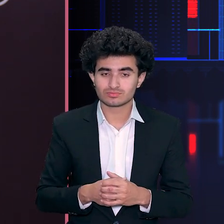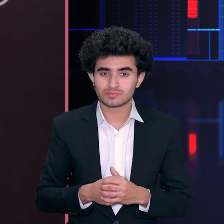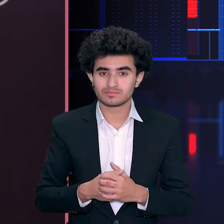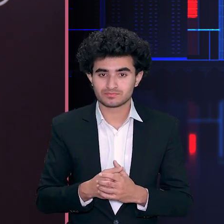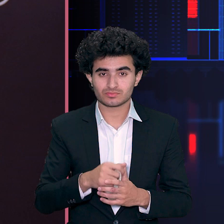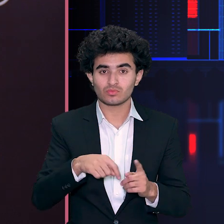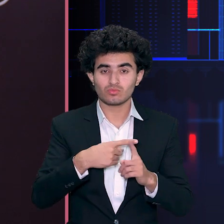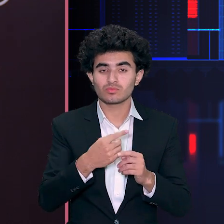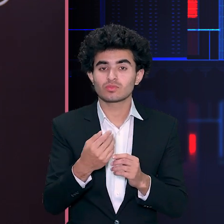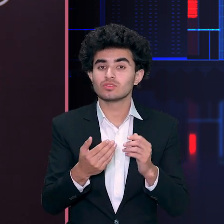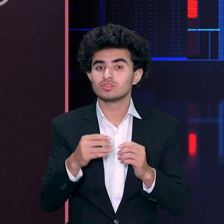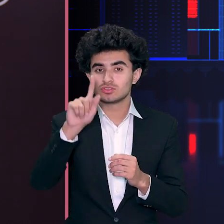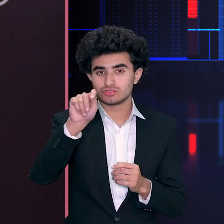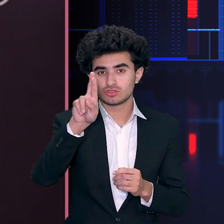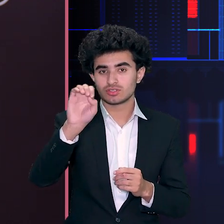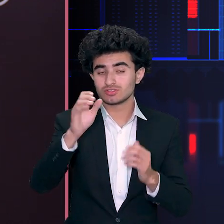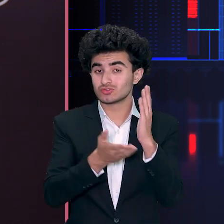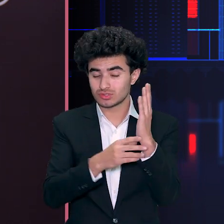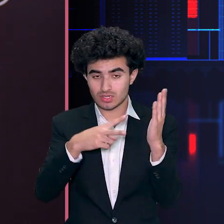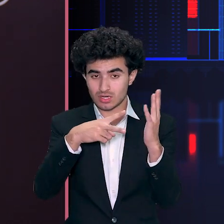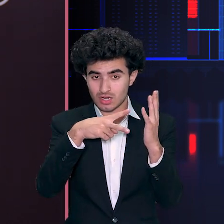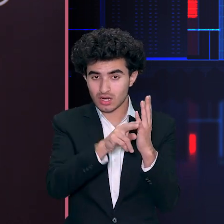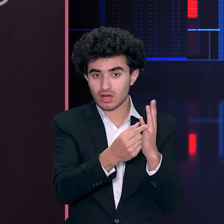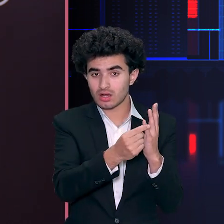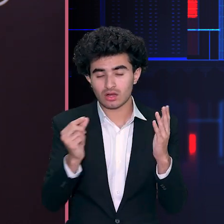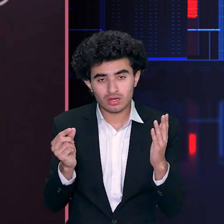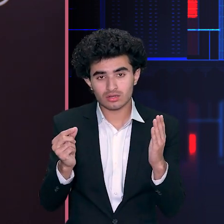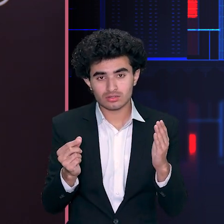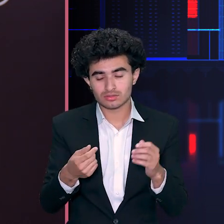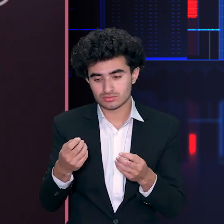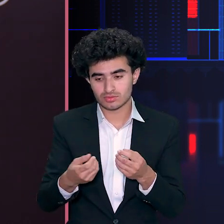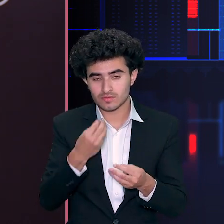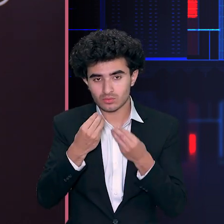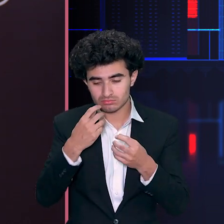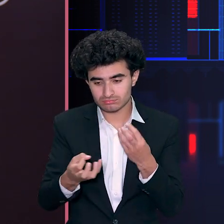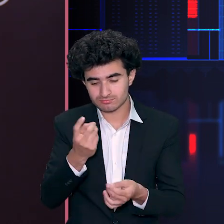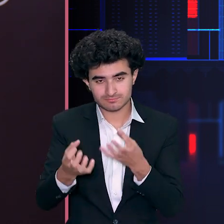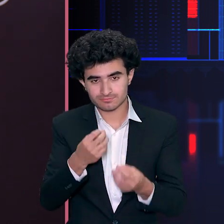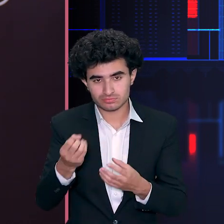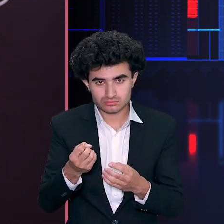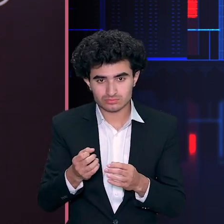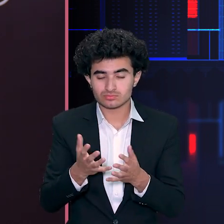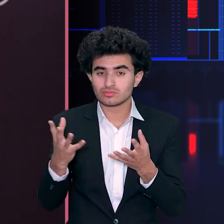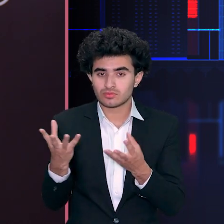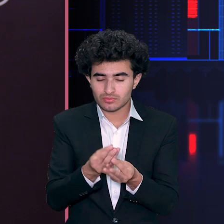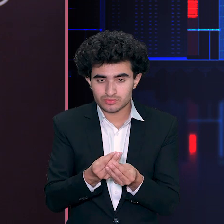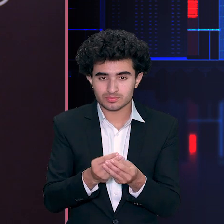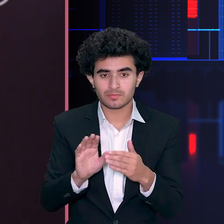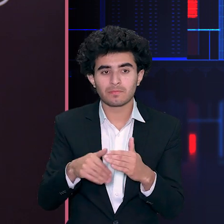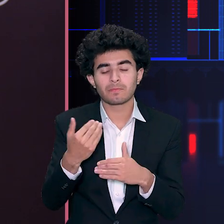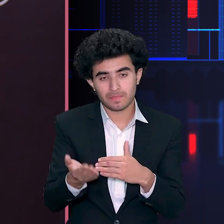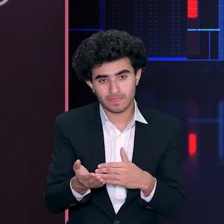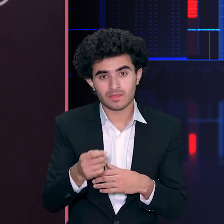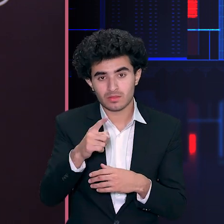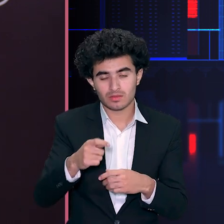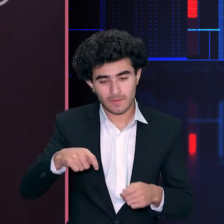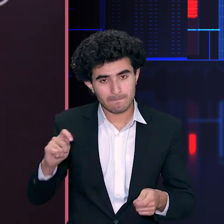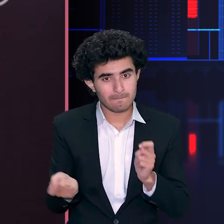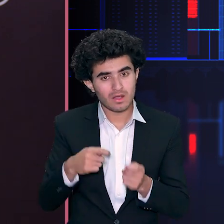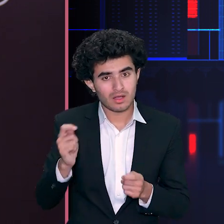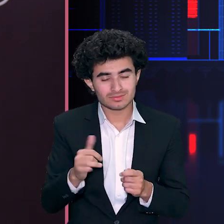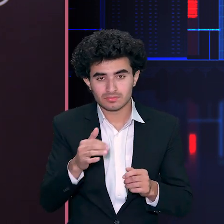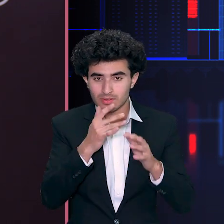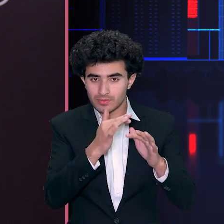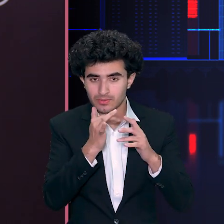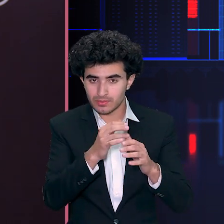اپنے ٹری سے کاٹ کے پھر اس کو پروسیس کرتے ہو، اس کو آگ میں پکاتے ہو اور 7 آل کرتے ہو، اور اس کے بعد اس